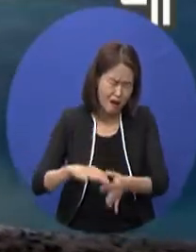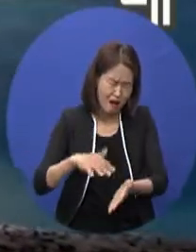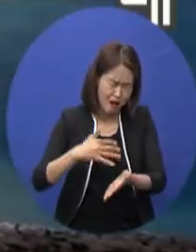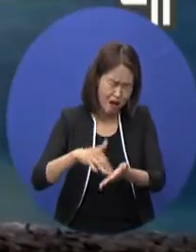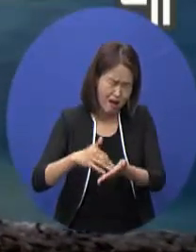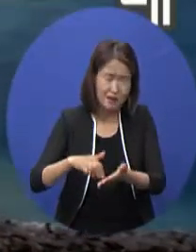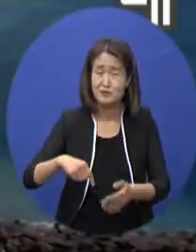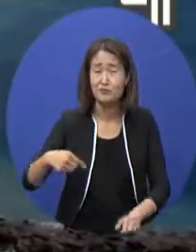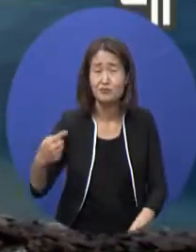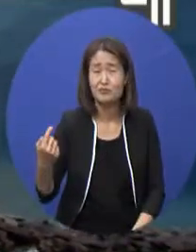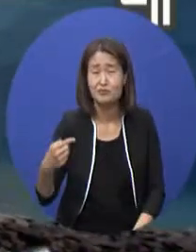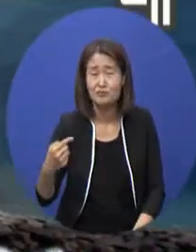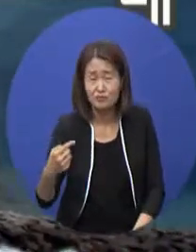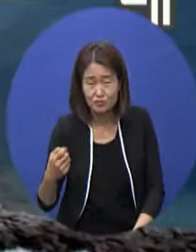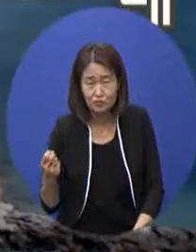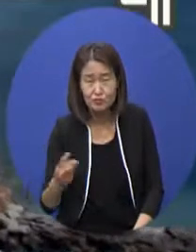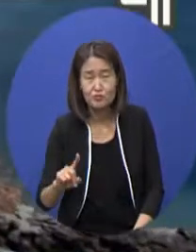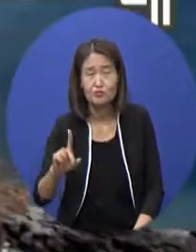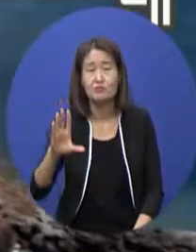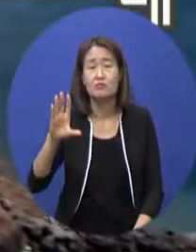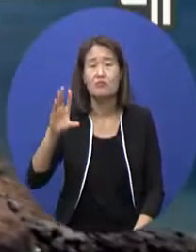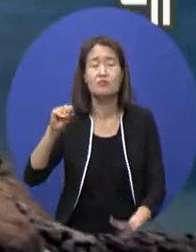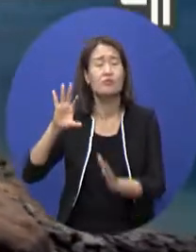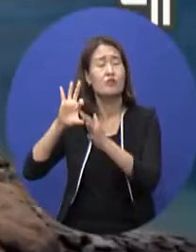천번 만번